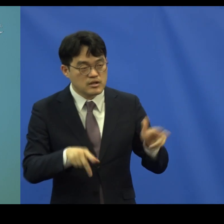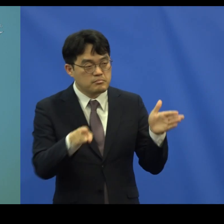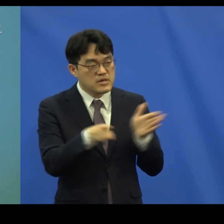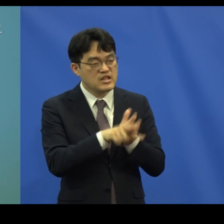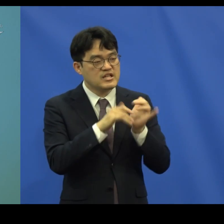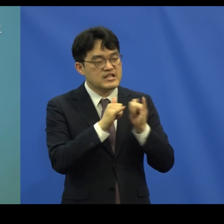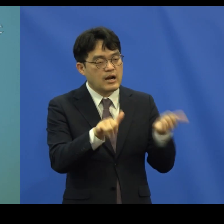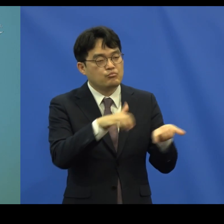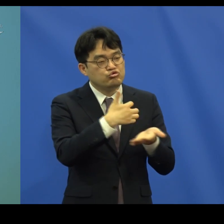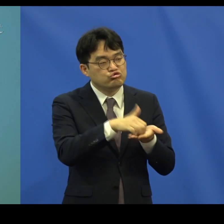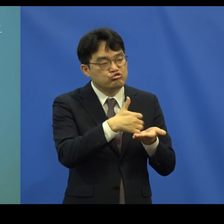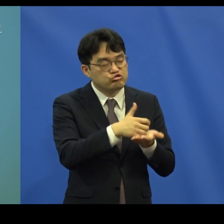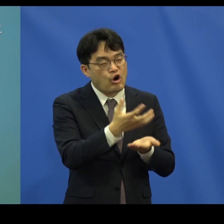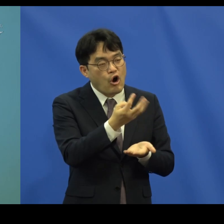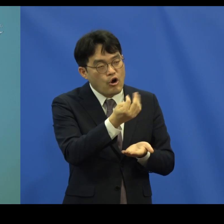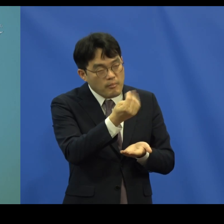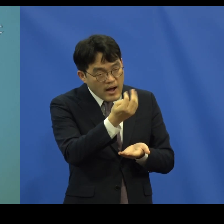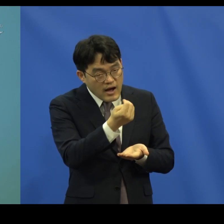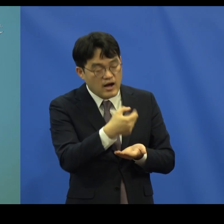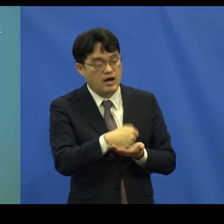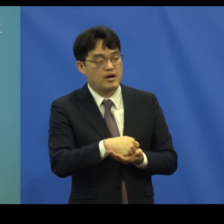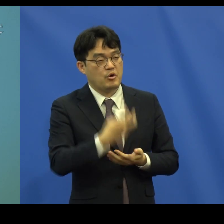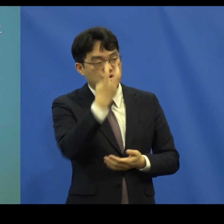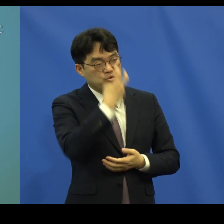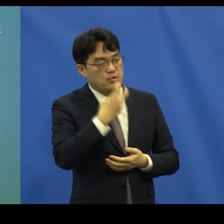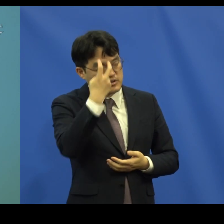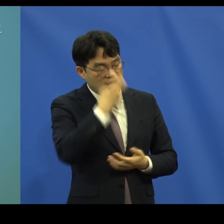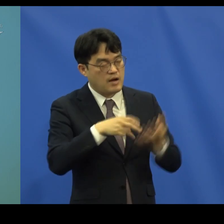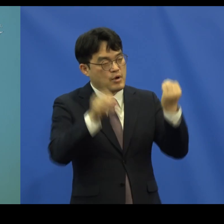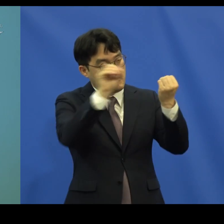여러분, 지금 이 한국 교계에 대한